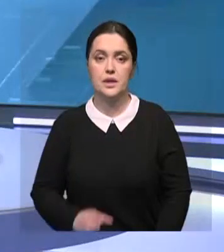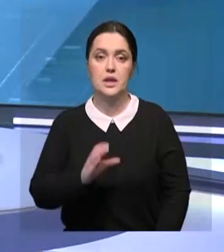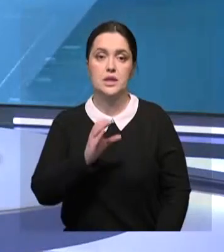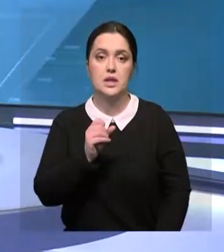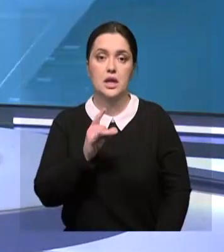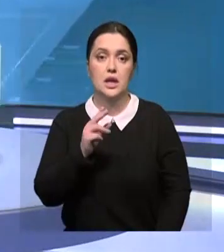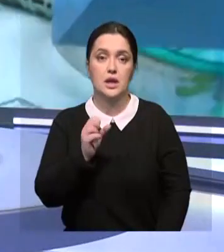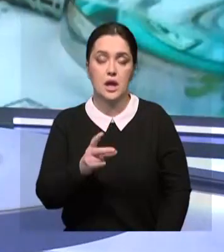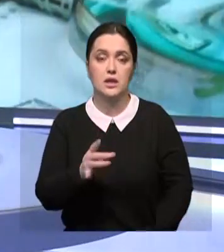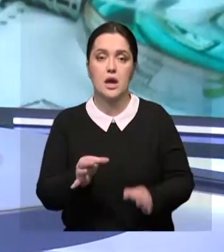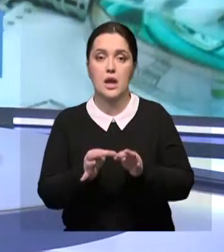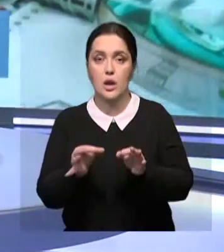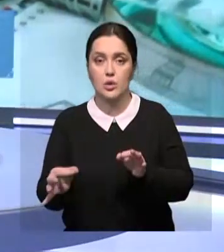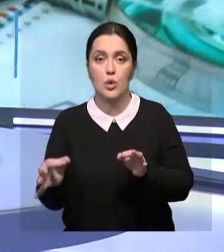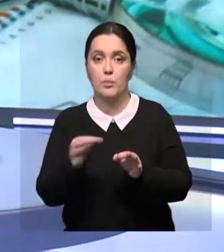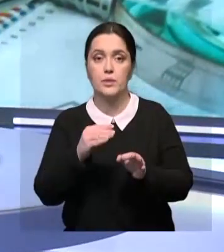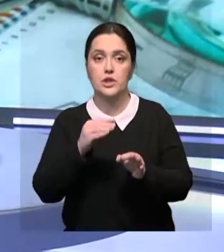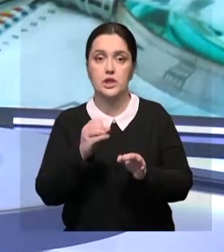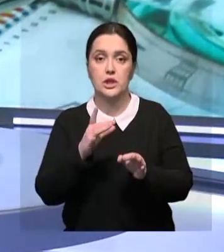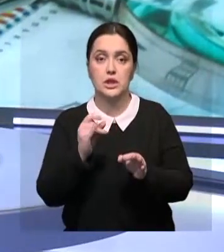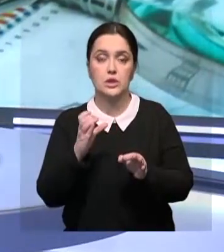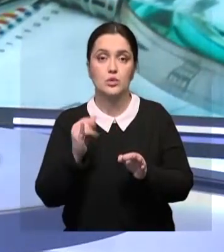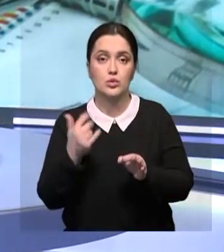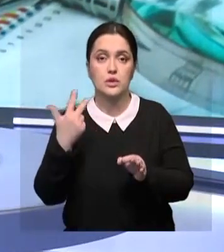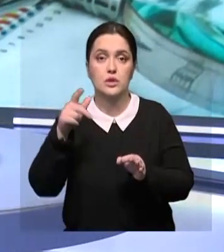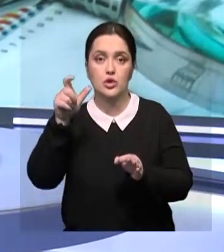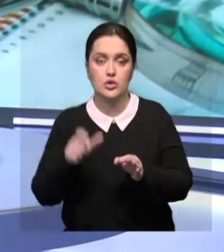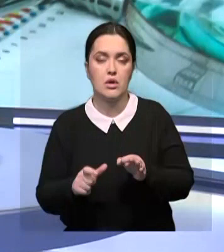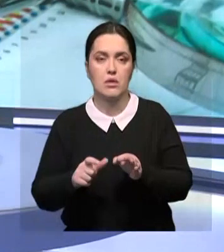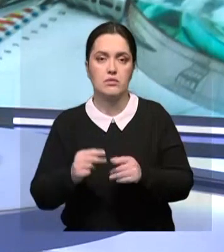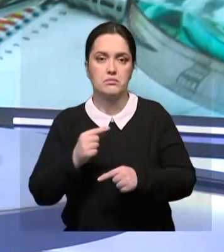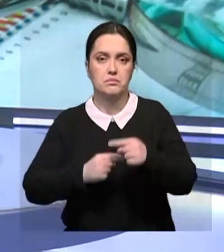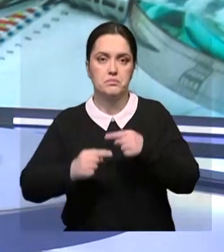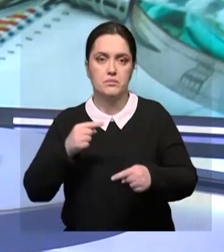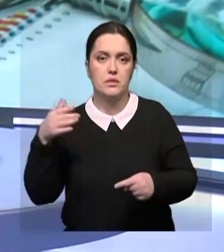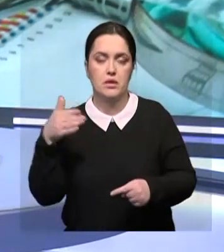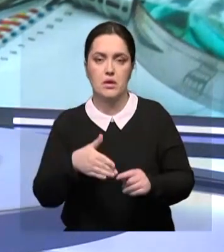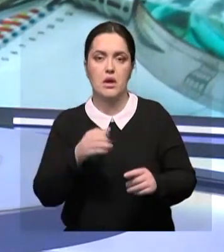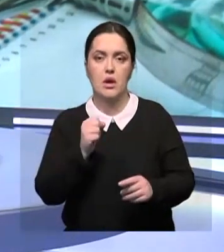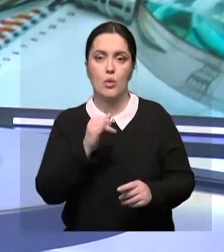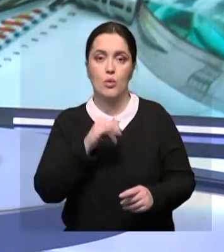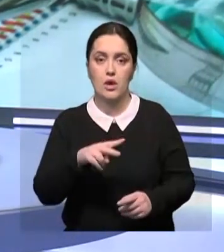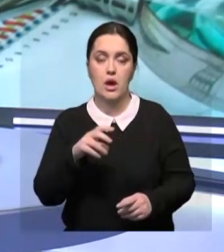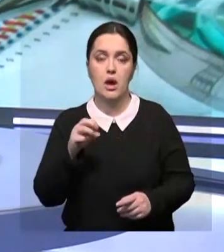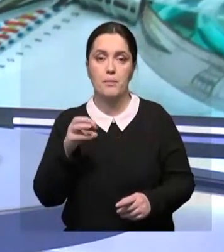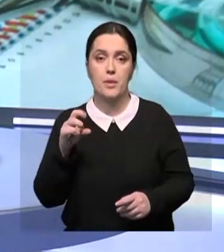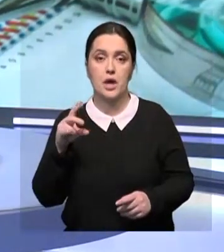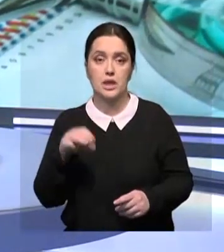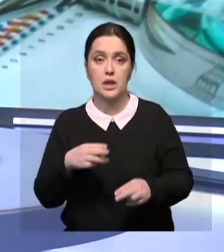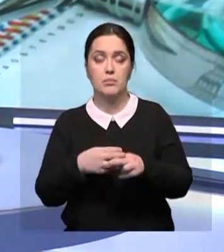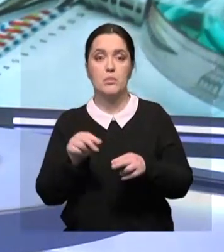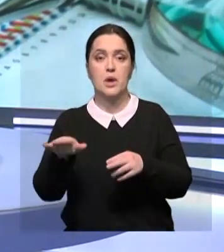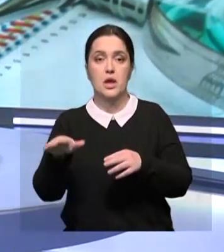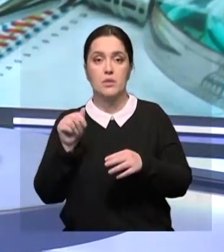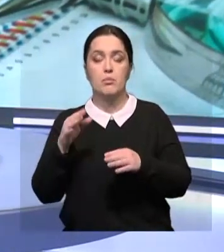Около 30 жителей Сарканского района области ЖТСУ смогли начать свой бизнес по программе «Аул Аманаты». В основном берут